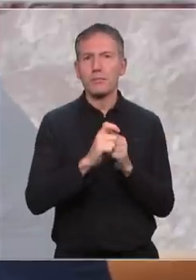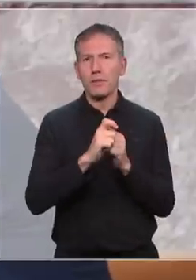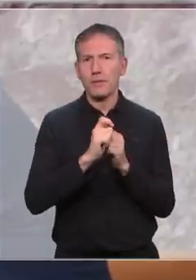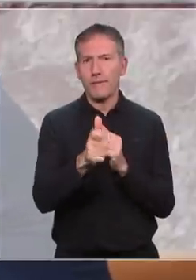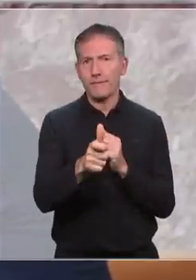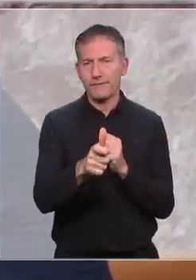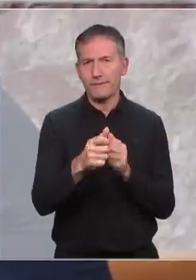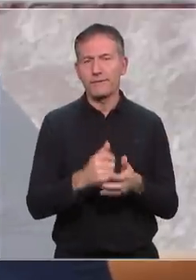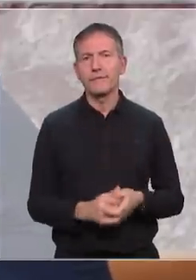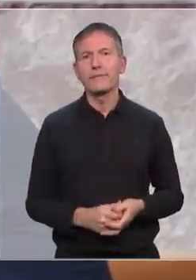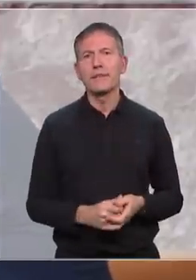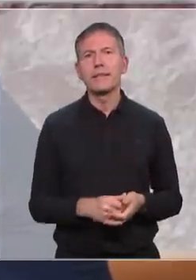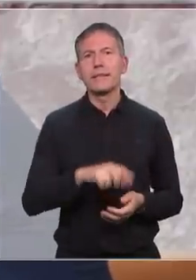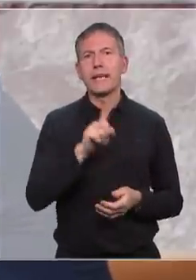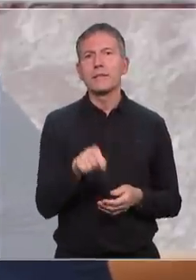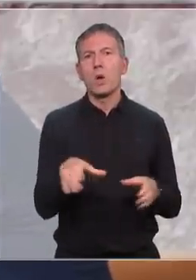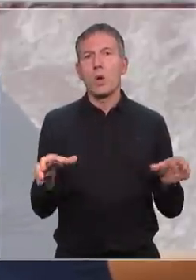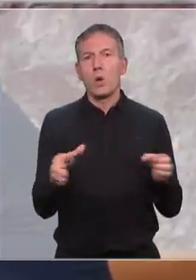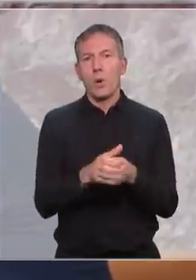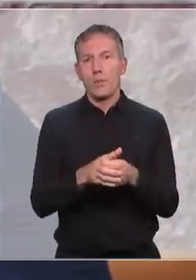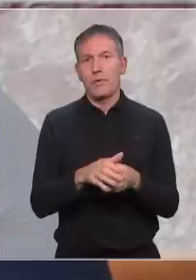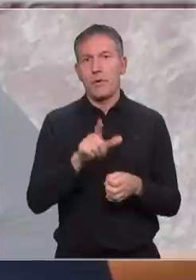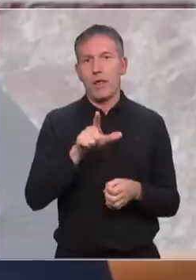Benjamin Saint-Huile pour le groupe Liot.